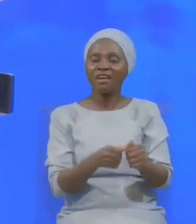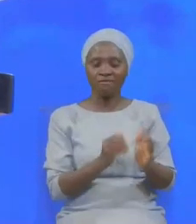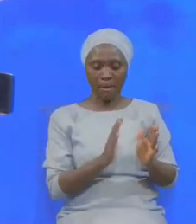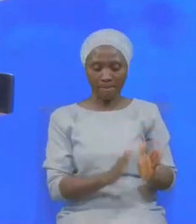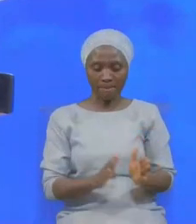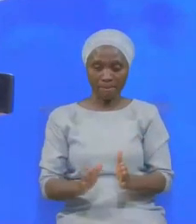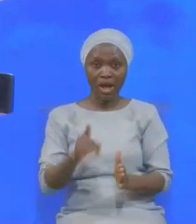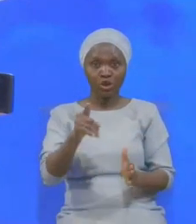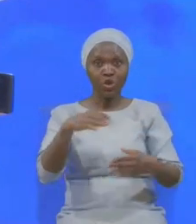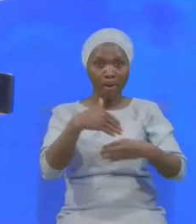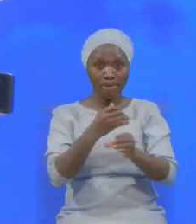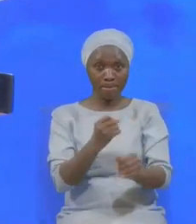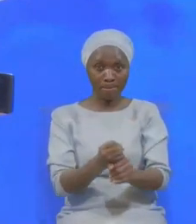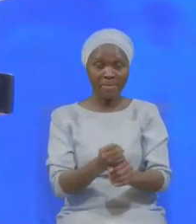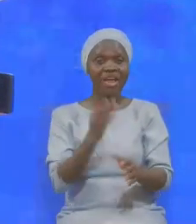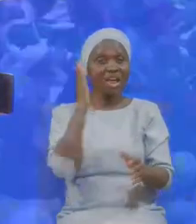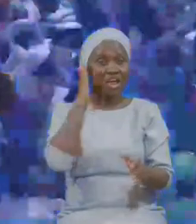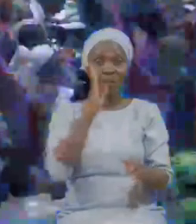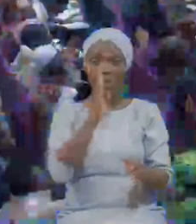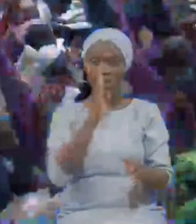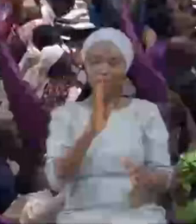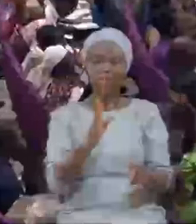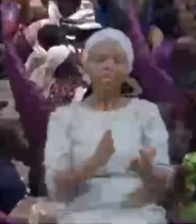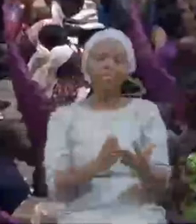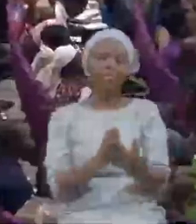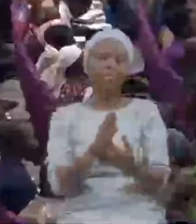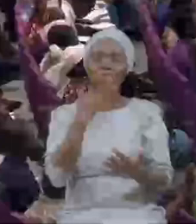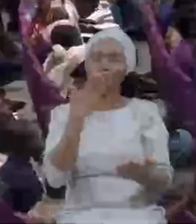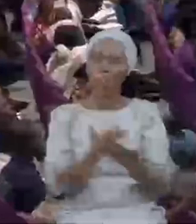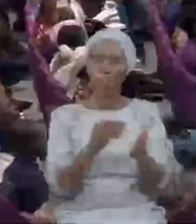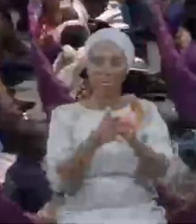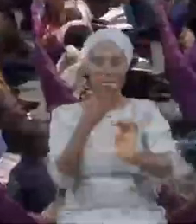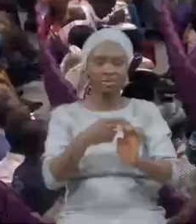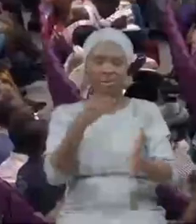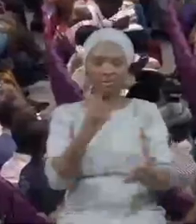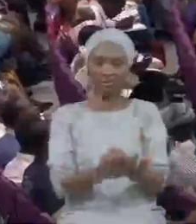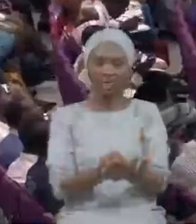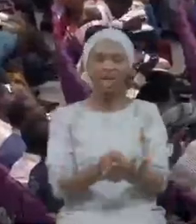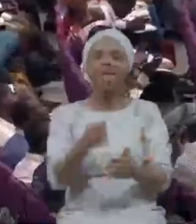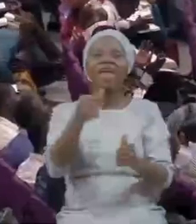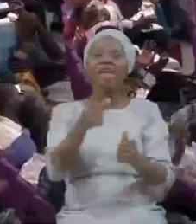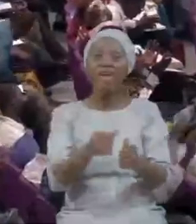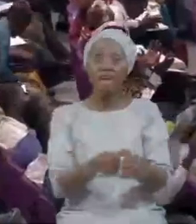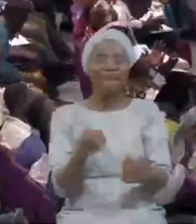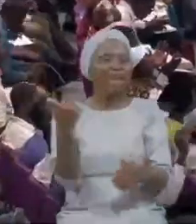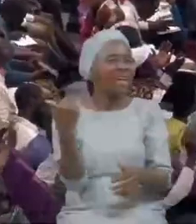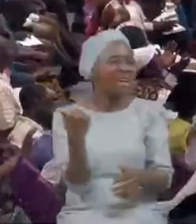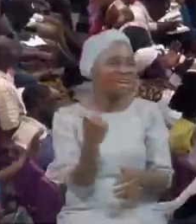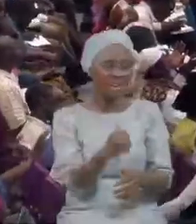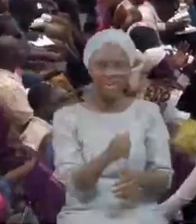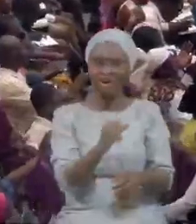Tous vos projets seront prospères. Tout projet que